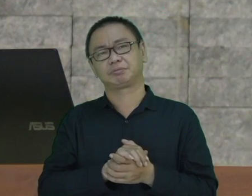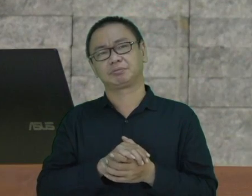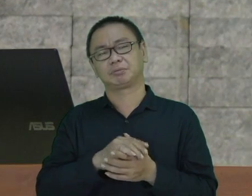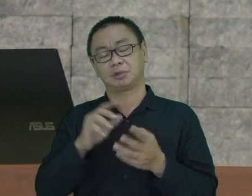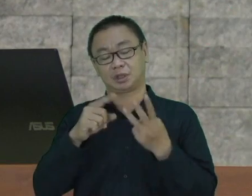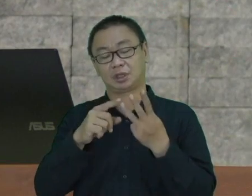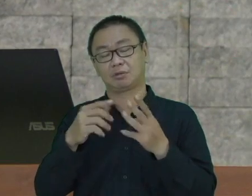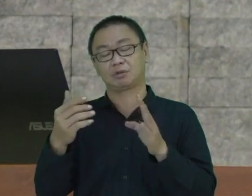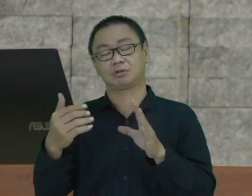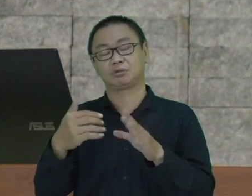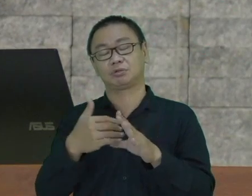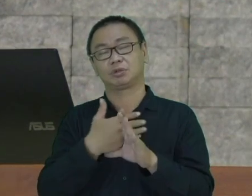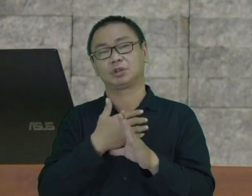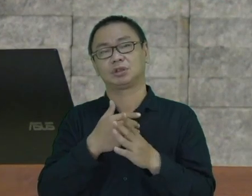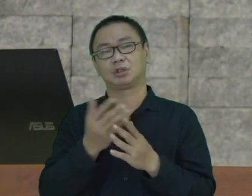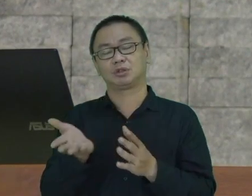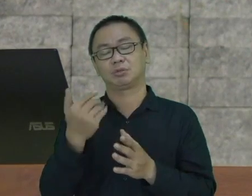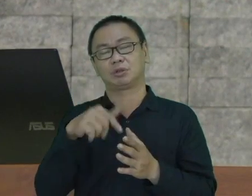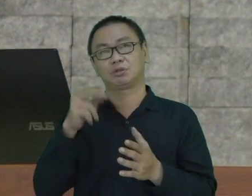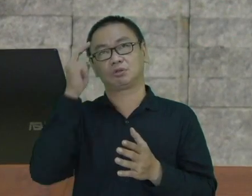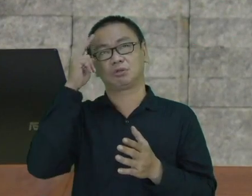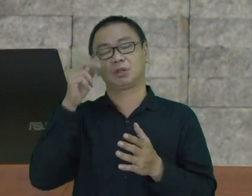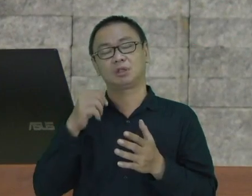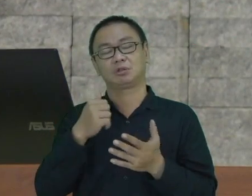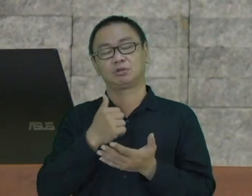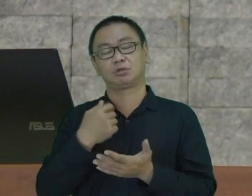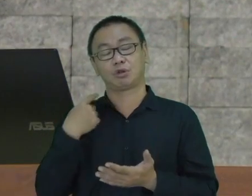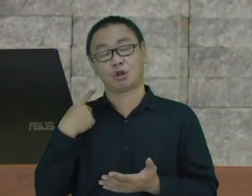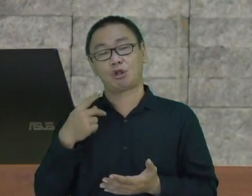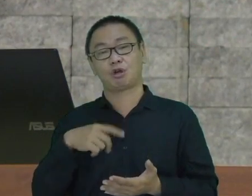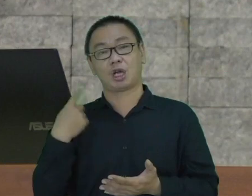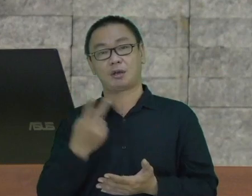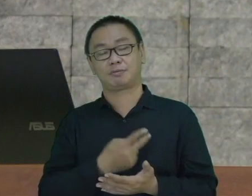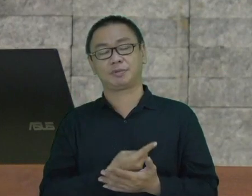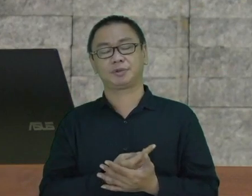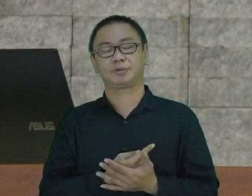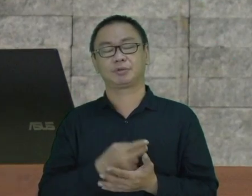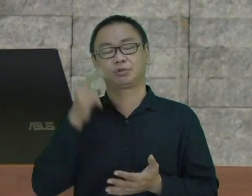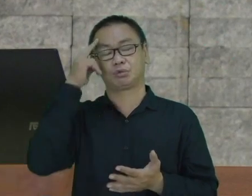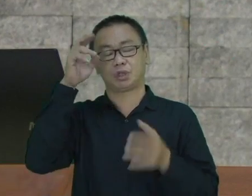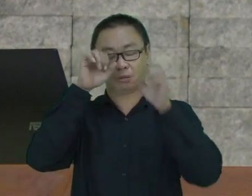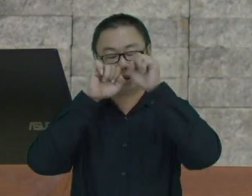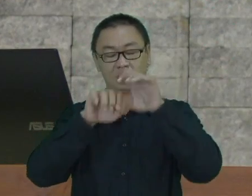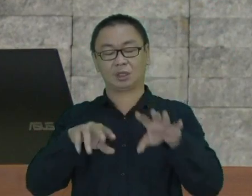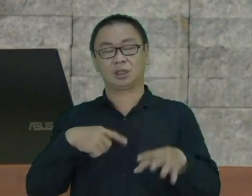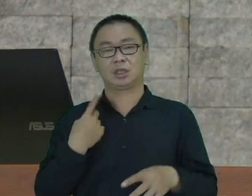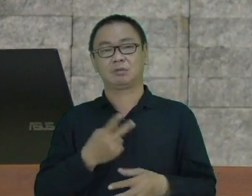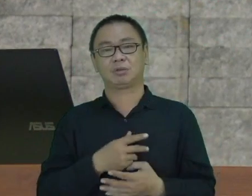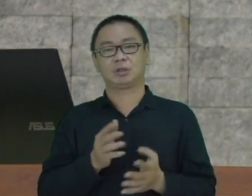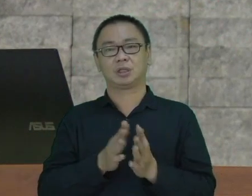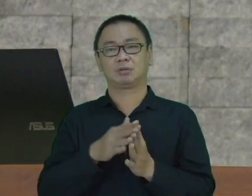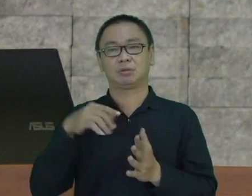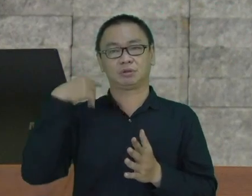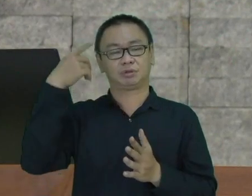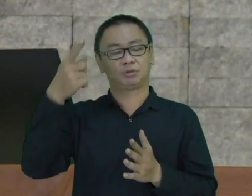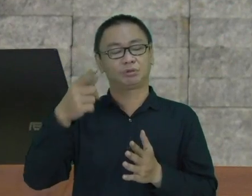kehidupan ini, kiranya Tuhan sendiri yang akan tolong kami, dan Tuhan sendiri yang berkati kami. Dan esok ketika kami